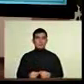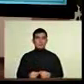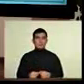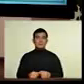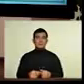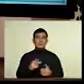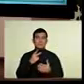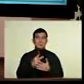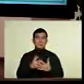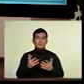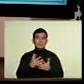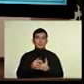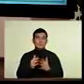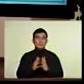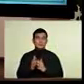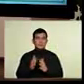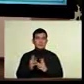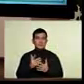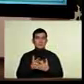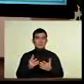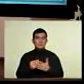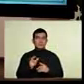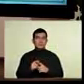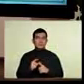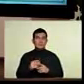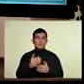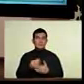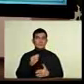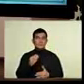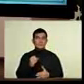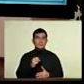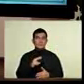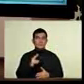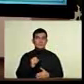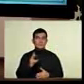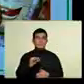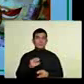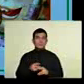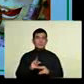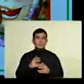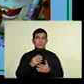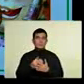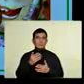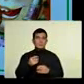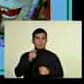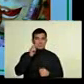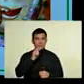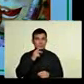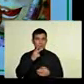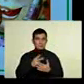какой рассеянный, с улицы бассейный, вместо шапки на ходу он надел сковороду.